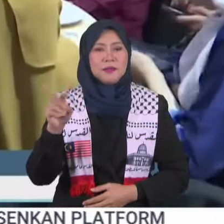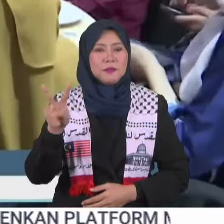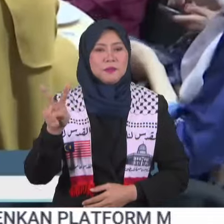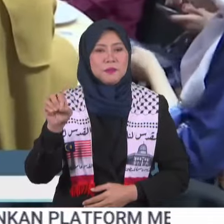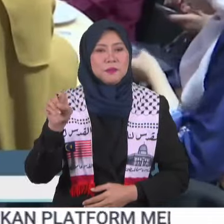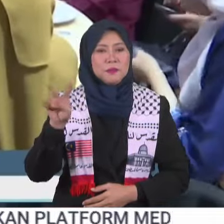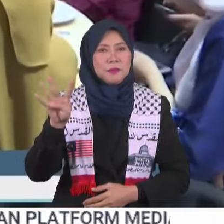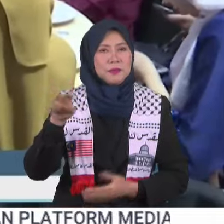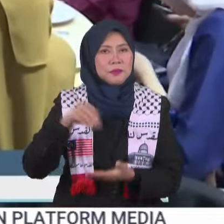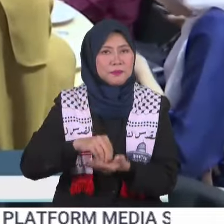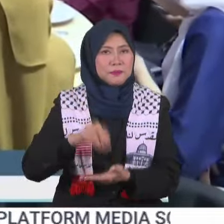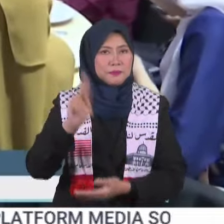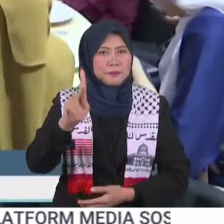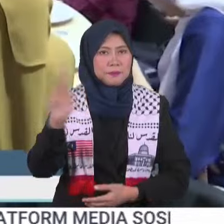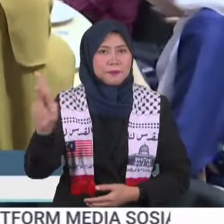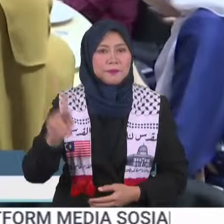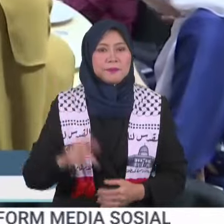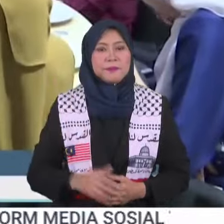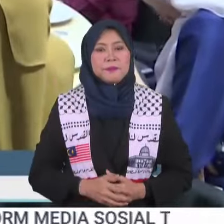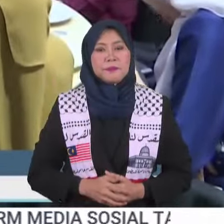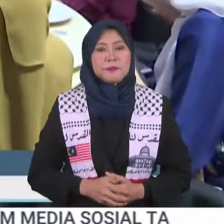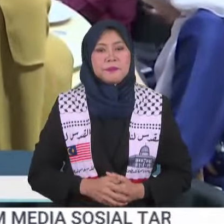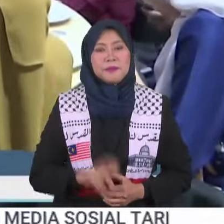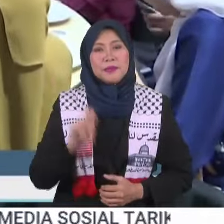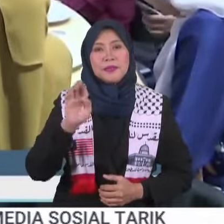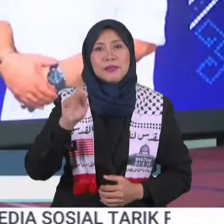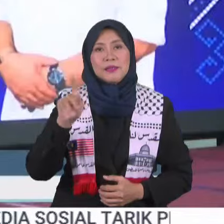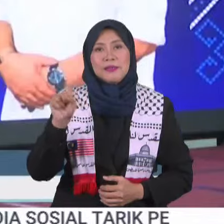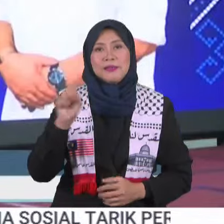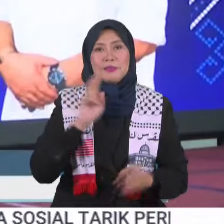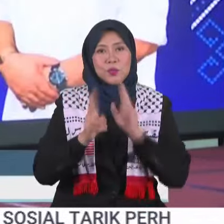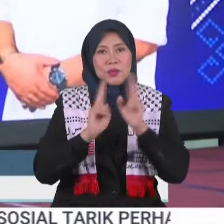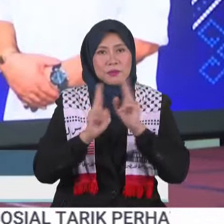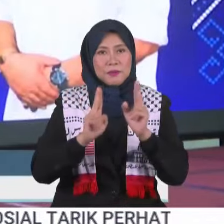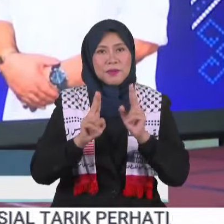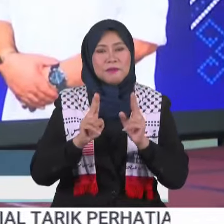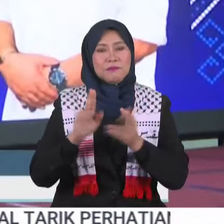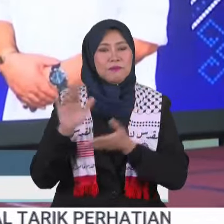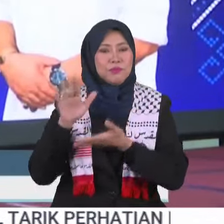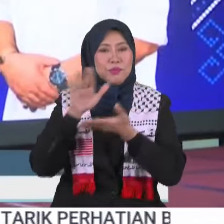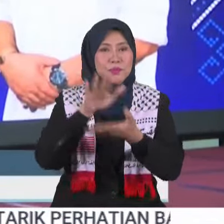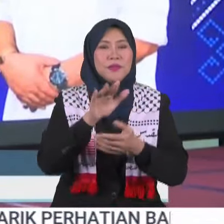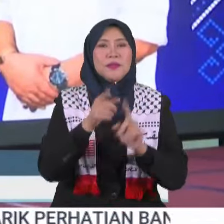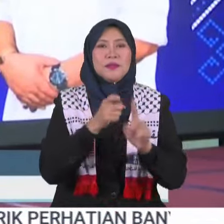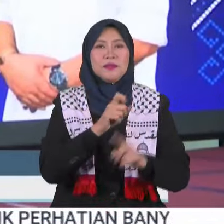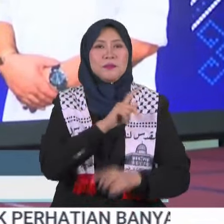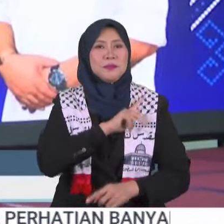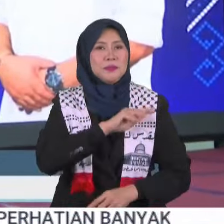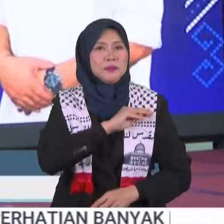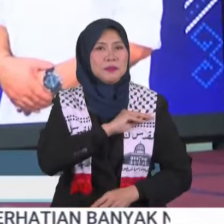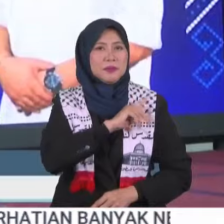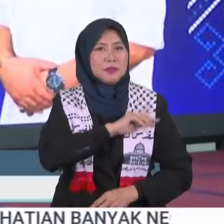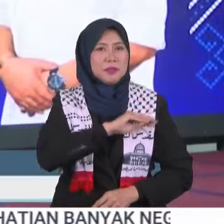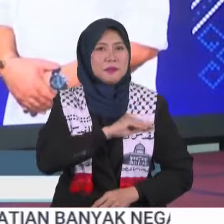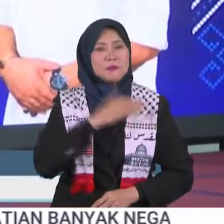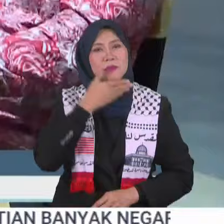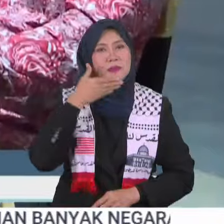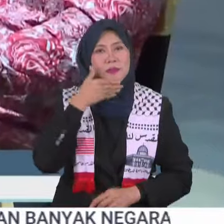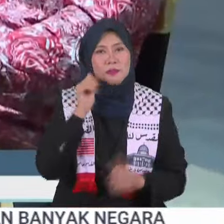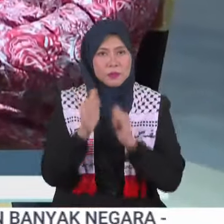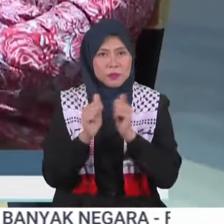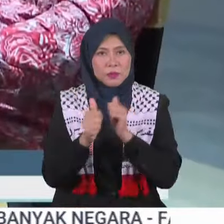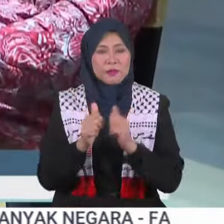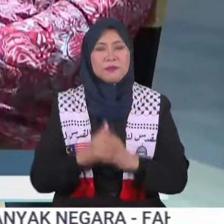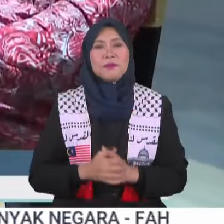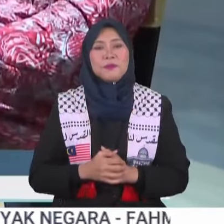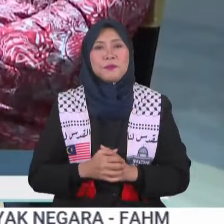2023-2024 di Kota Kinabalu. Teks ucapan disampaikan Menteri Belia dan Sukan Datuk Elron Angin. Mengenai